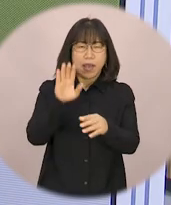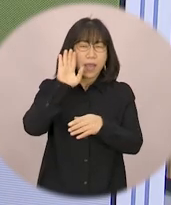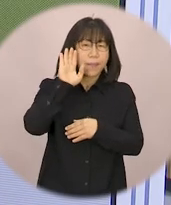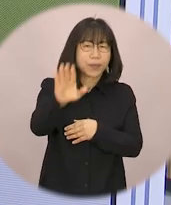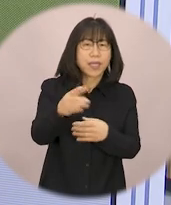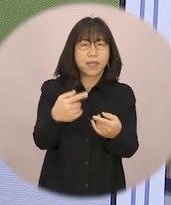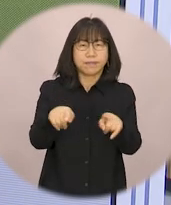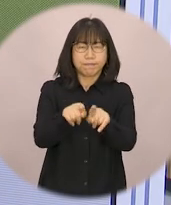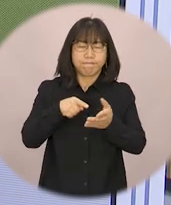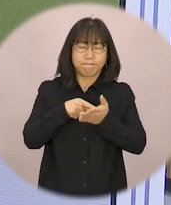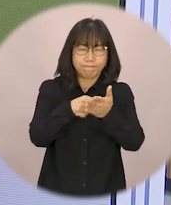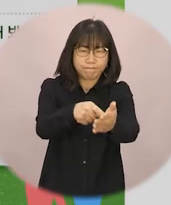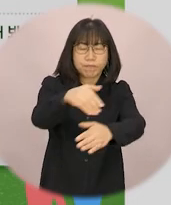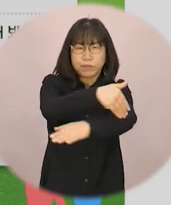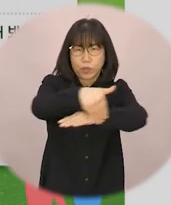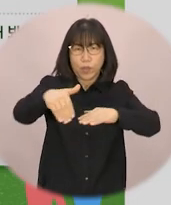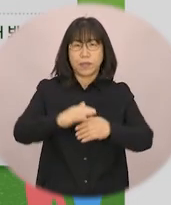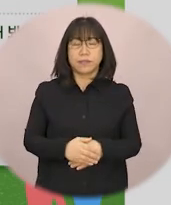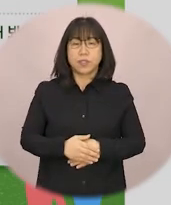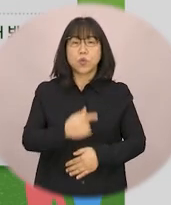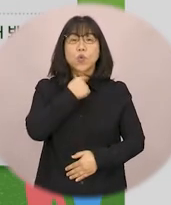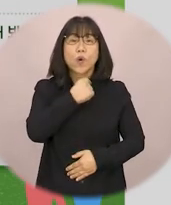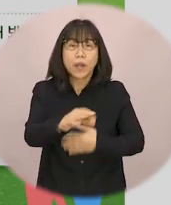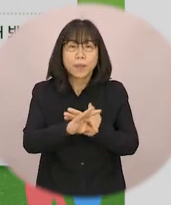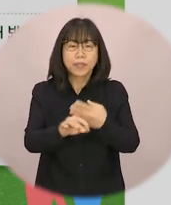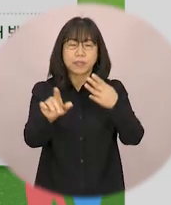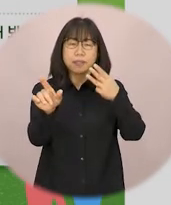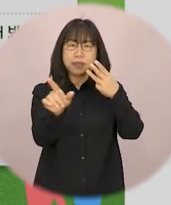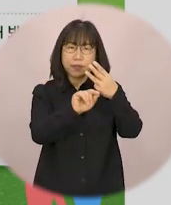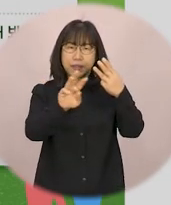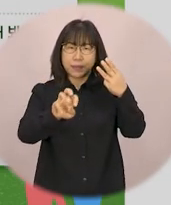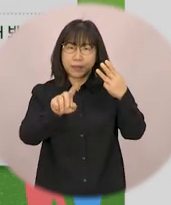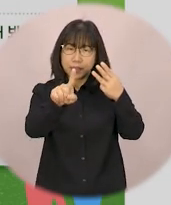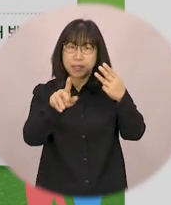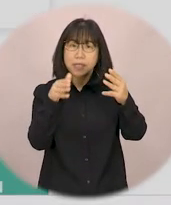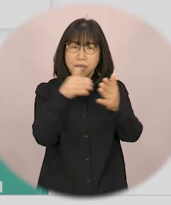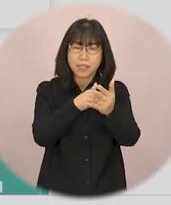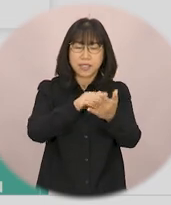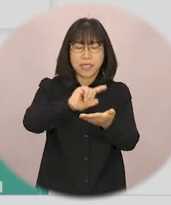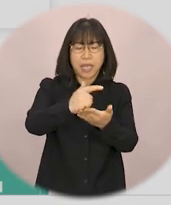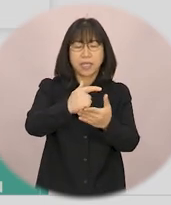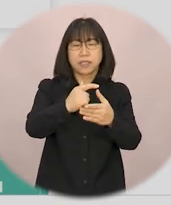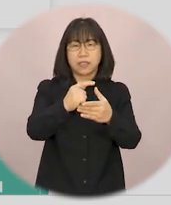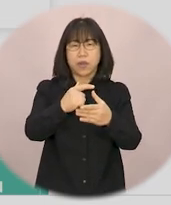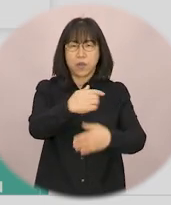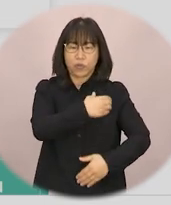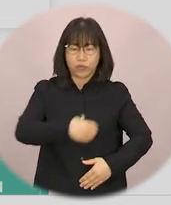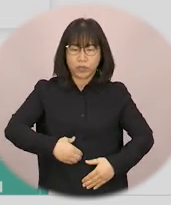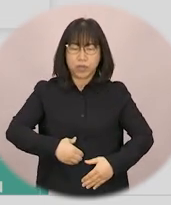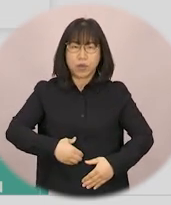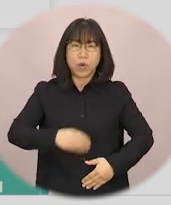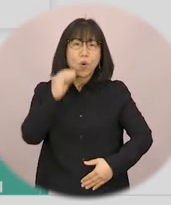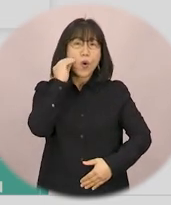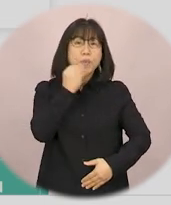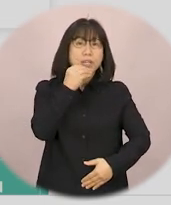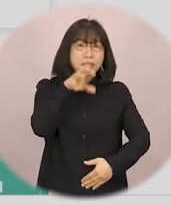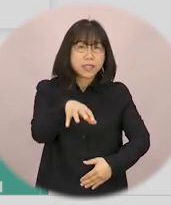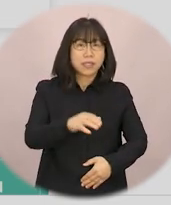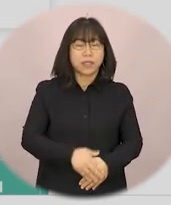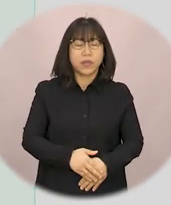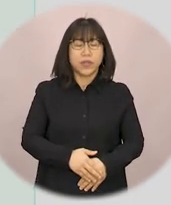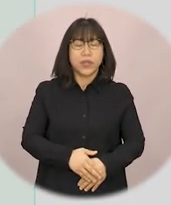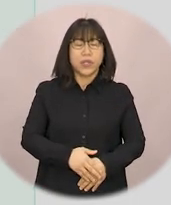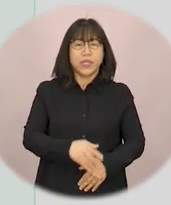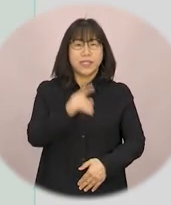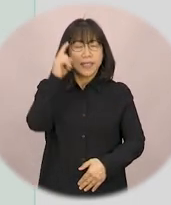추진할 예정입니다 원하는 국민은 오는 31일까지 협 7 강성 홈페이지 열린마당 협